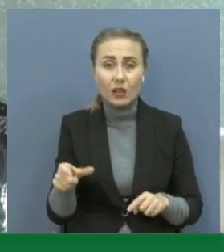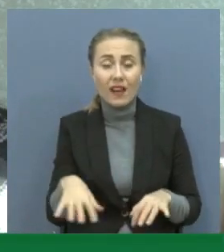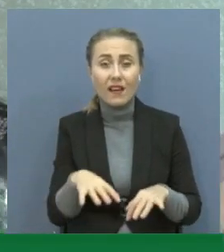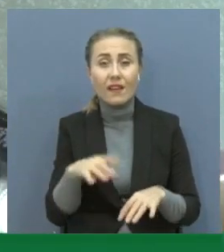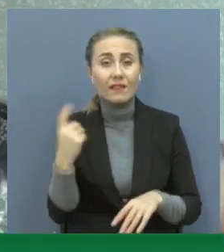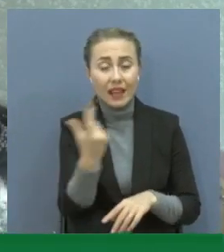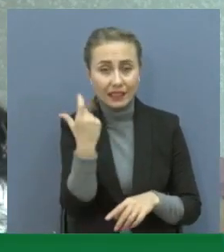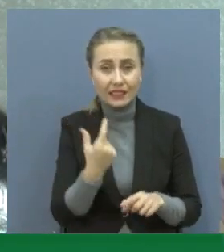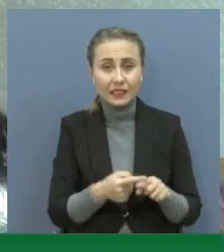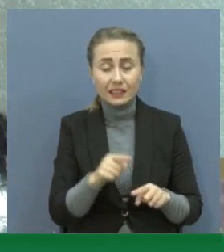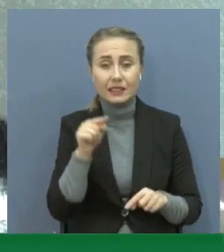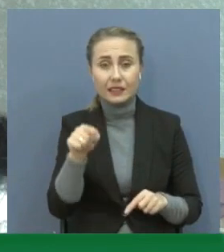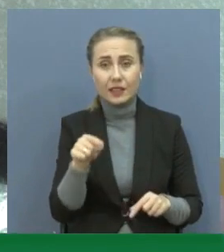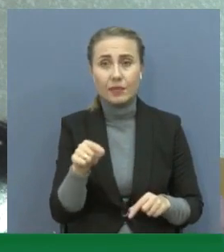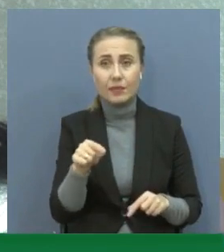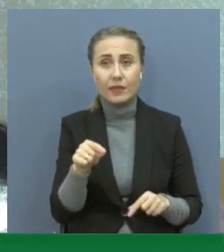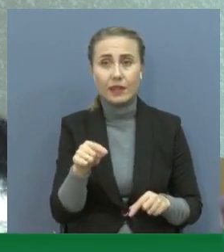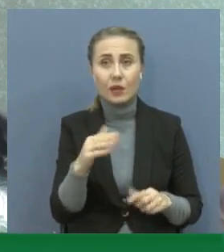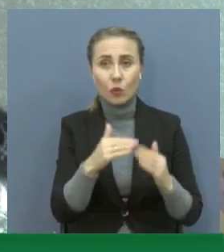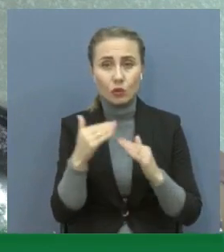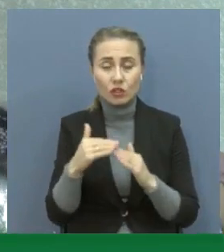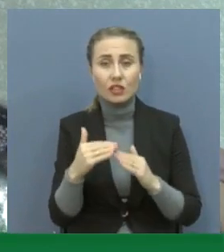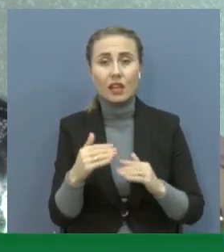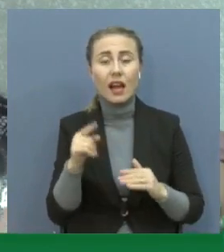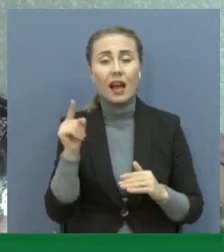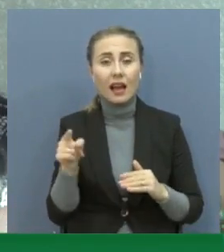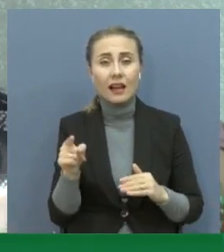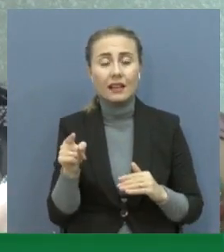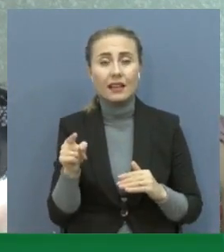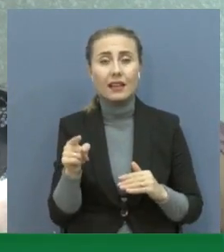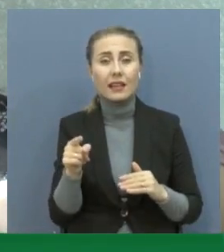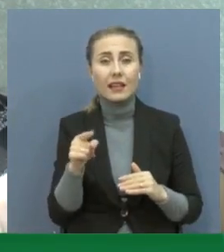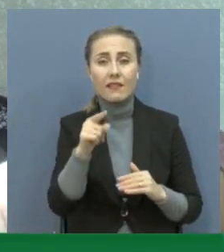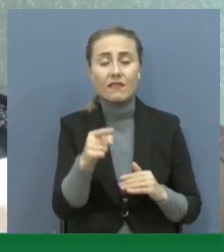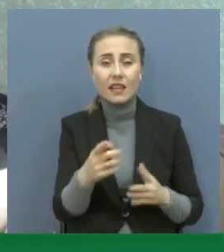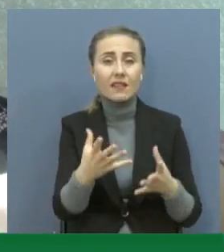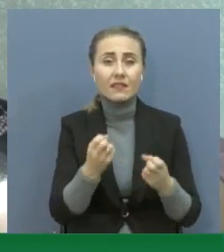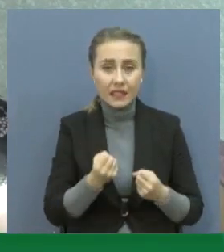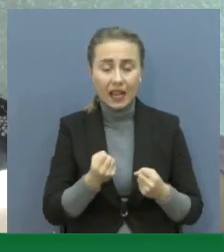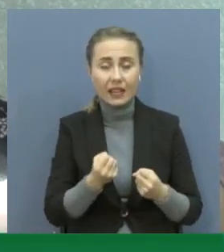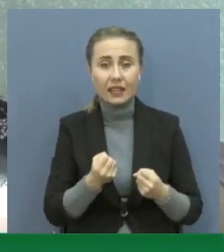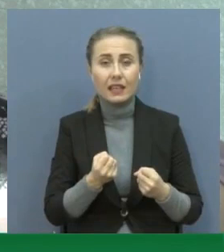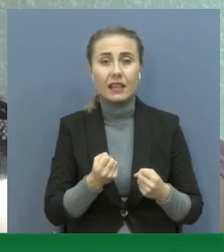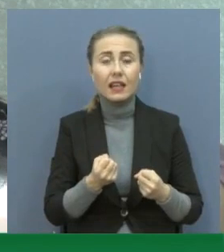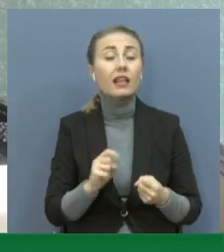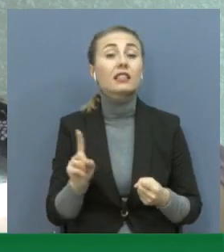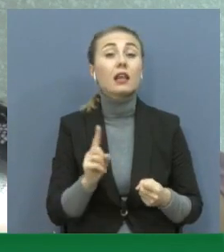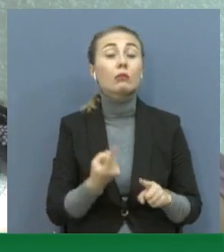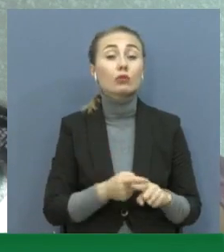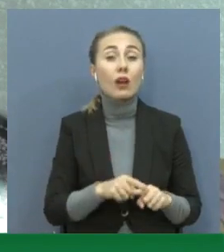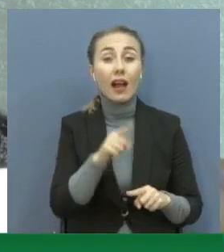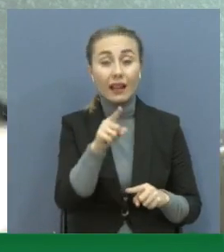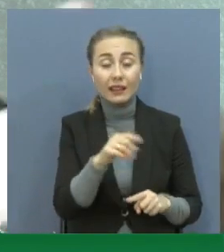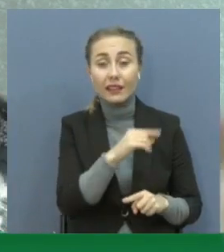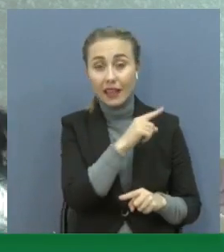владельцы вот этих вот учреждений, они вас взяли на крючок тем, что они вам